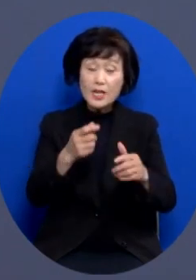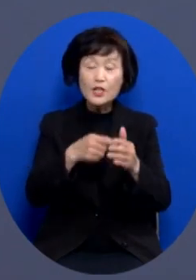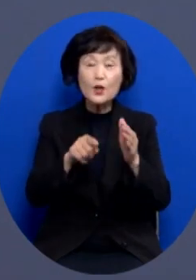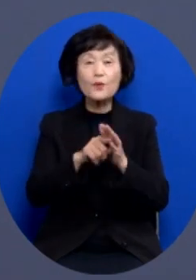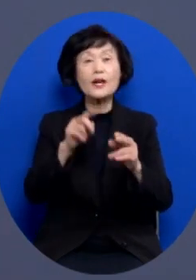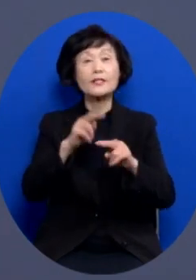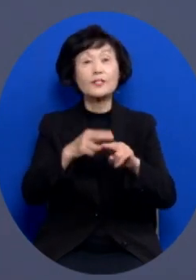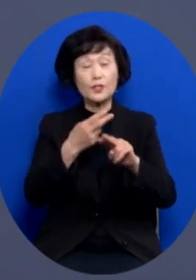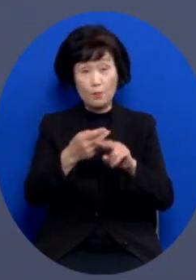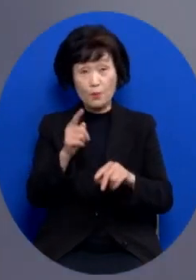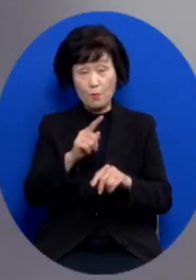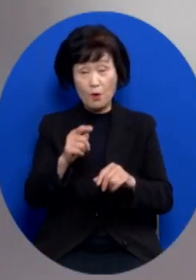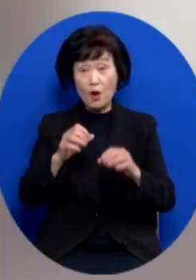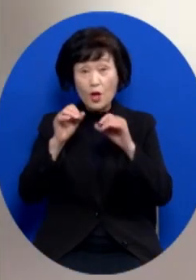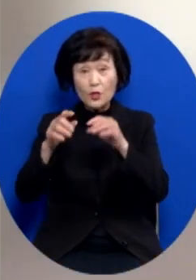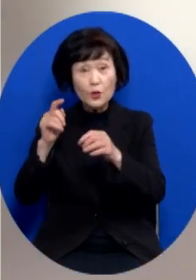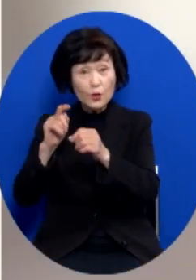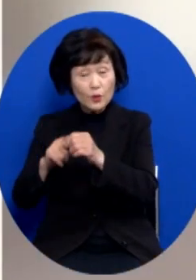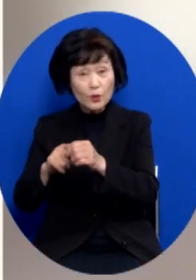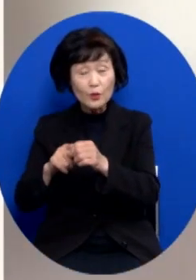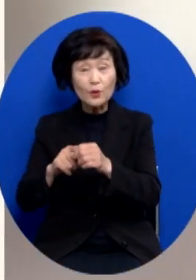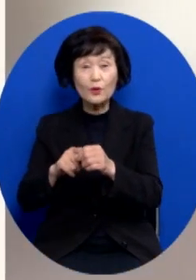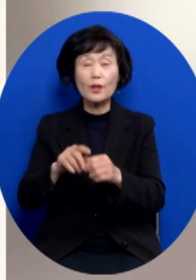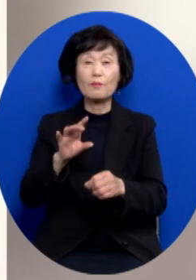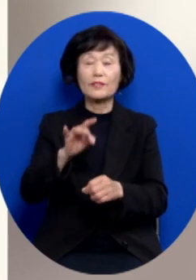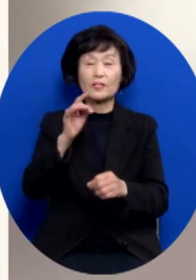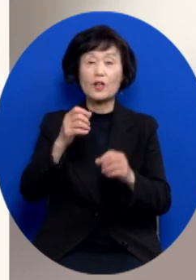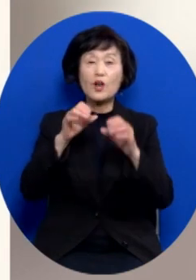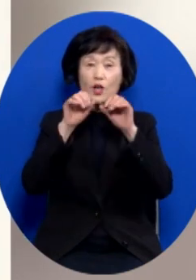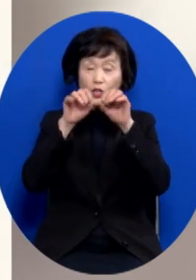준비했는데요 선교적으로는 일단 선교